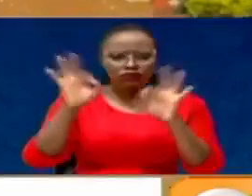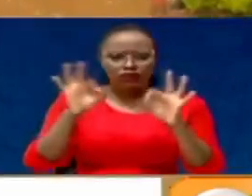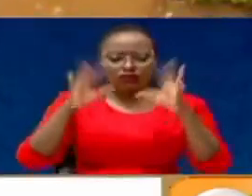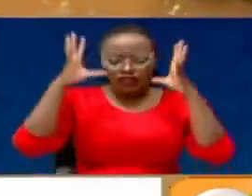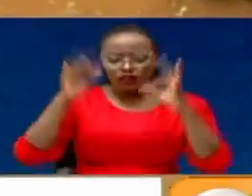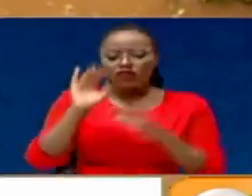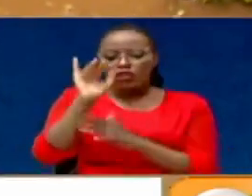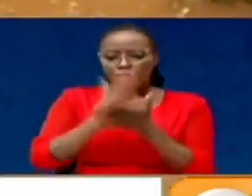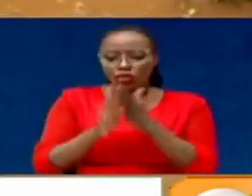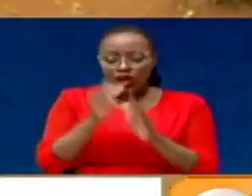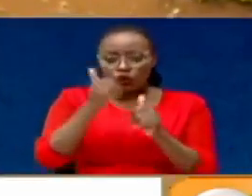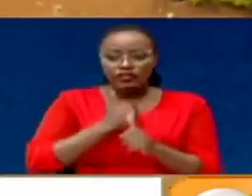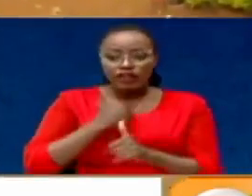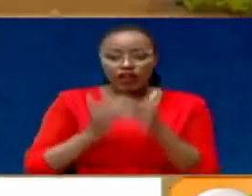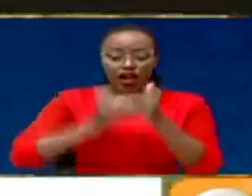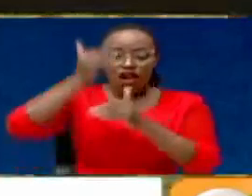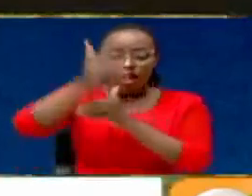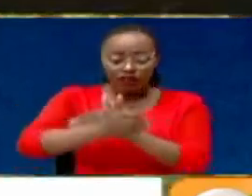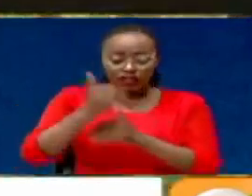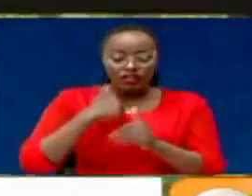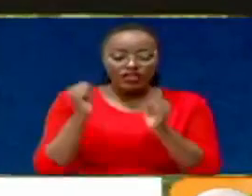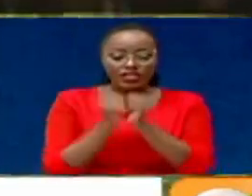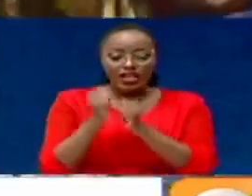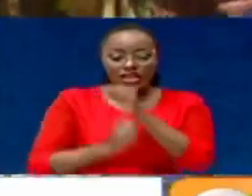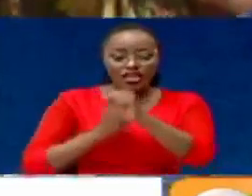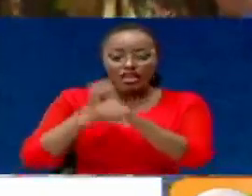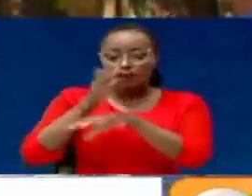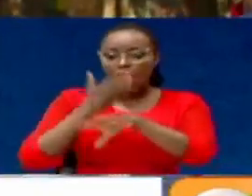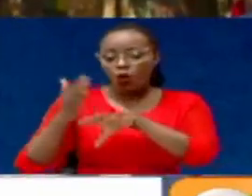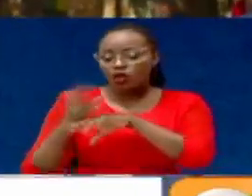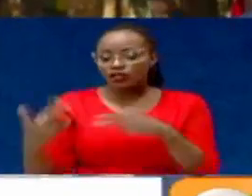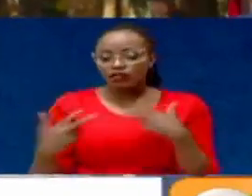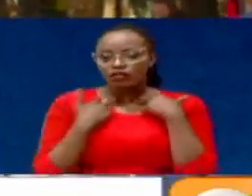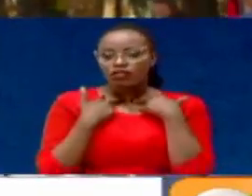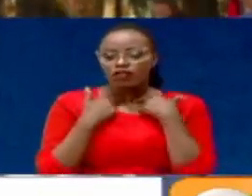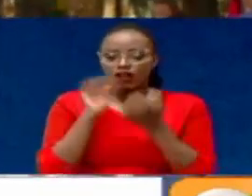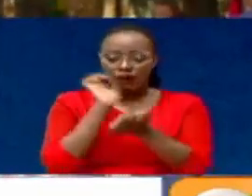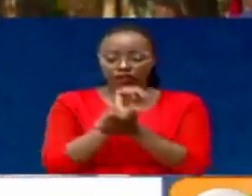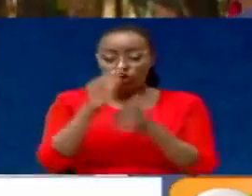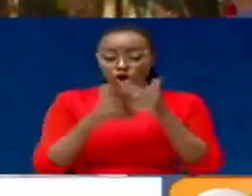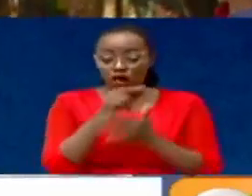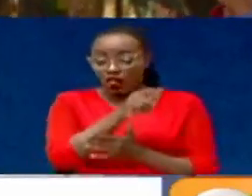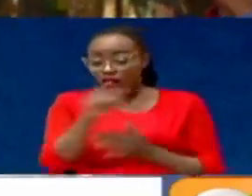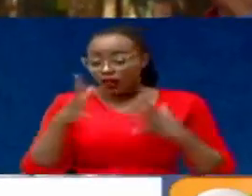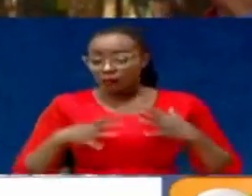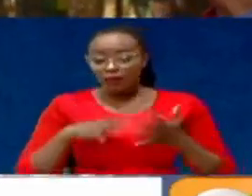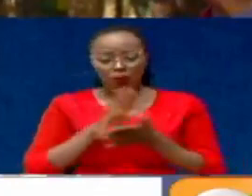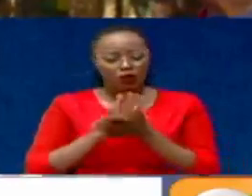ya msamaha aliondoka nayo baada ya kupokonywa miaka 10 ya maisha yake. Mimi hao watu wote